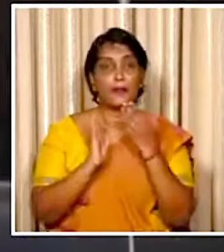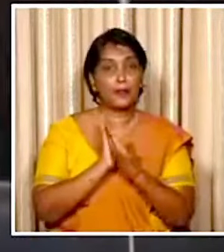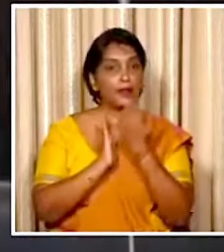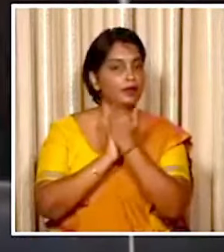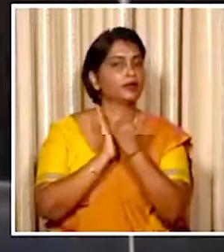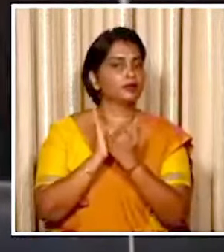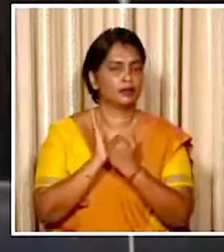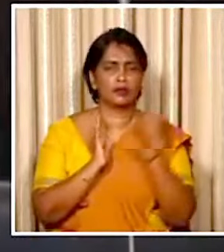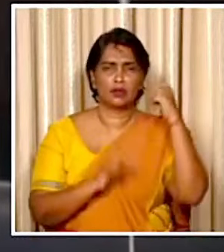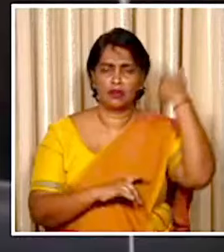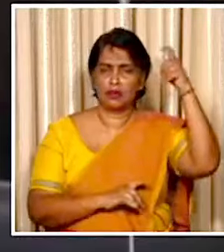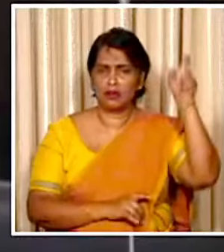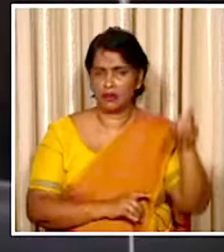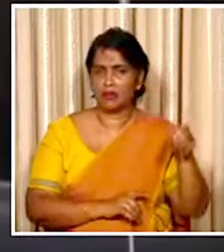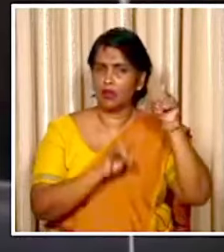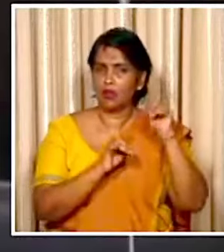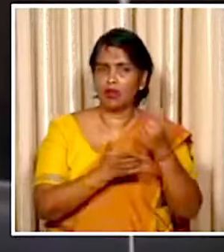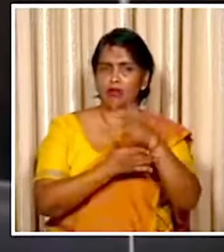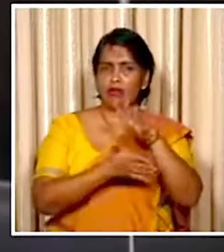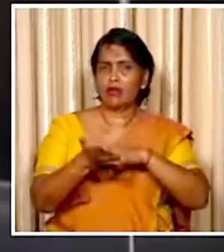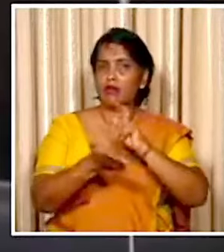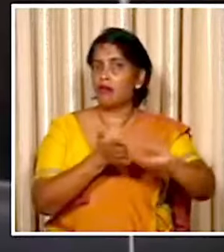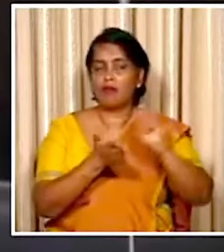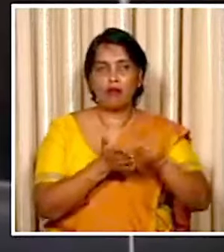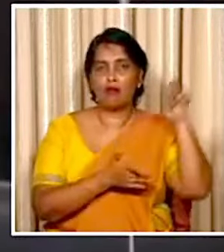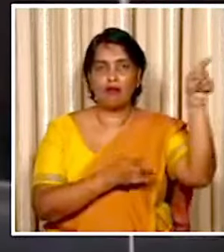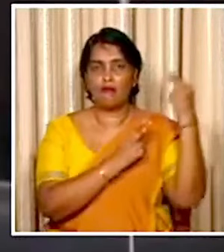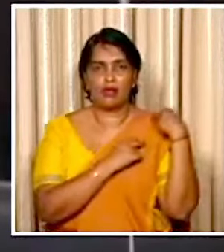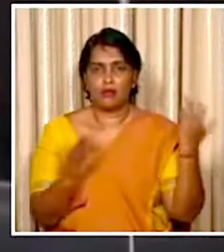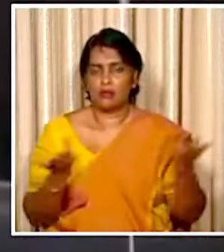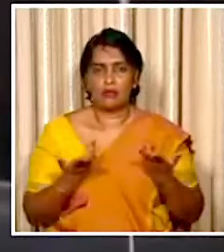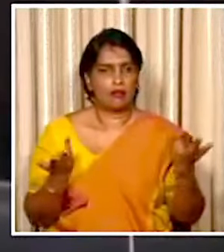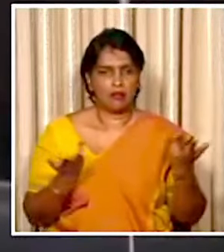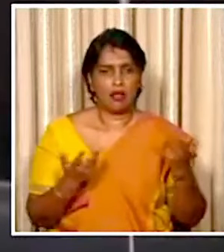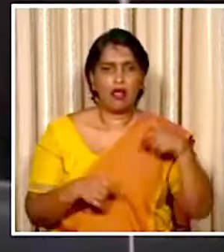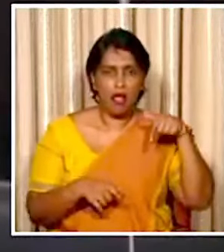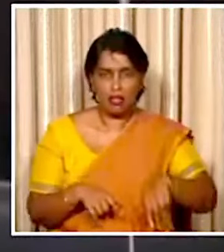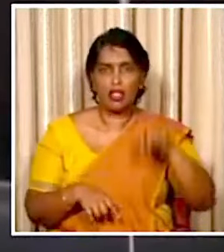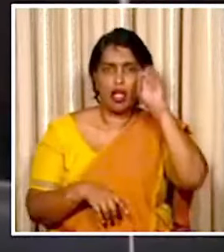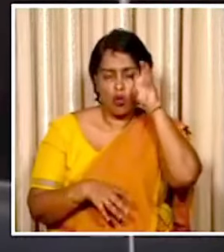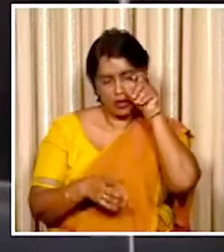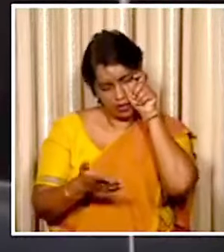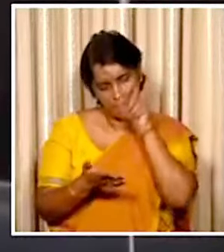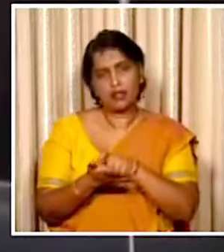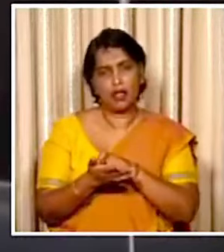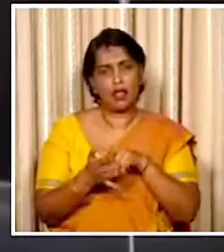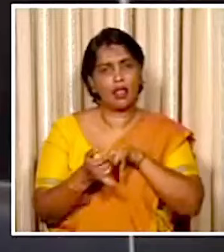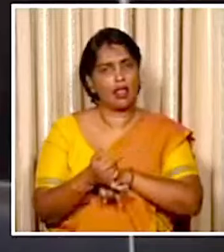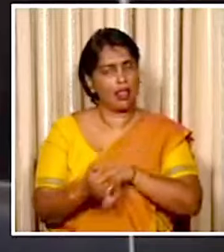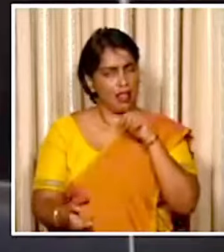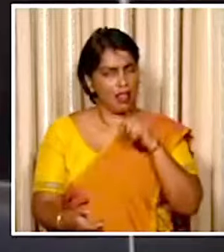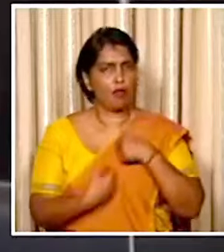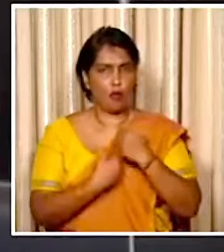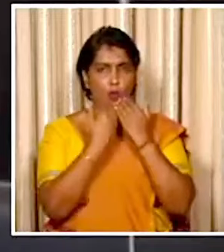පිළිබඳව එතුමීට මෙවැනි ලිපියක් කියන්න පුළුවන් කමක් නැහැ. මම අද උදේ මේක දැක්කහම මම ලේකම්තුමියට